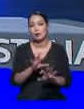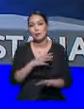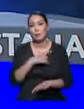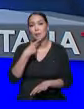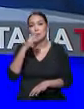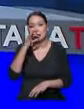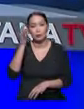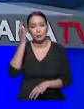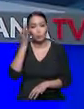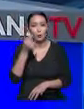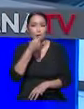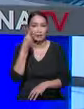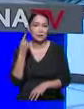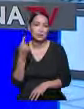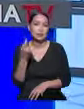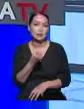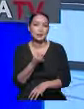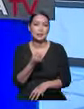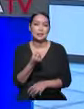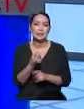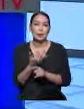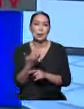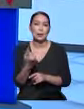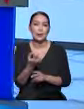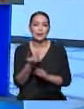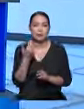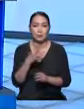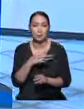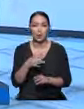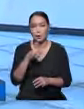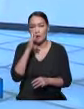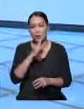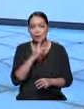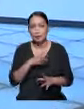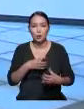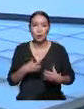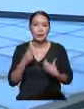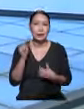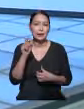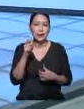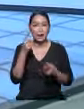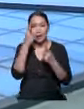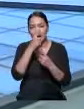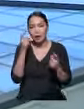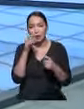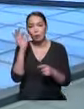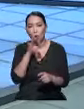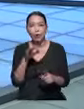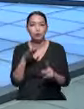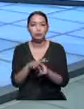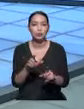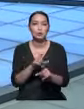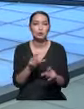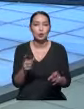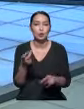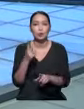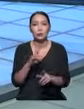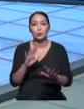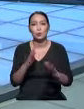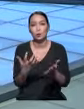Напомню, несколько недель подряд регионы Казахстана будоражили телеграм-каналы с угрозами нападений на школы. В двух